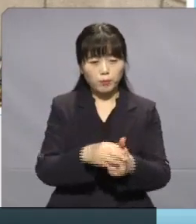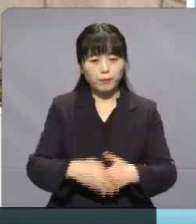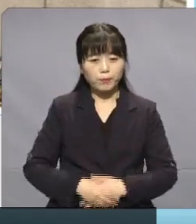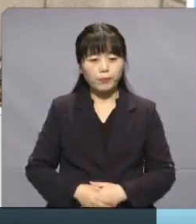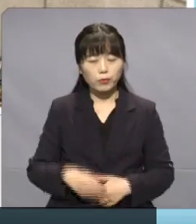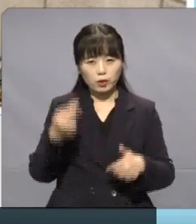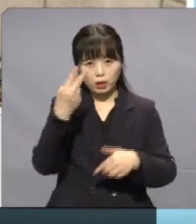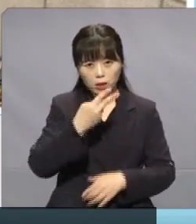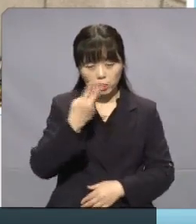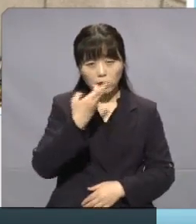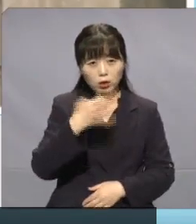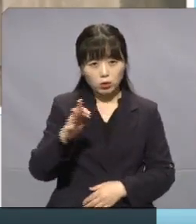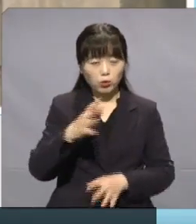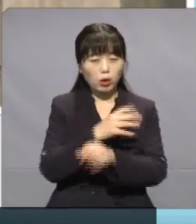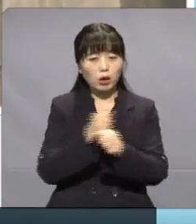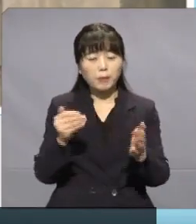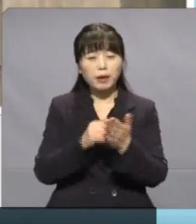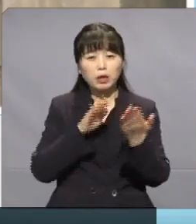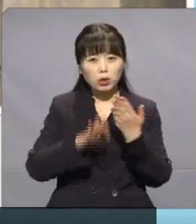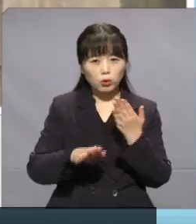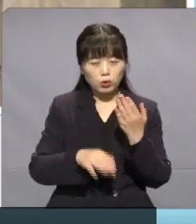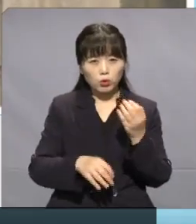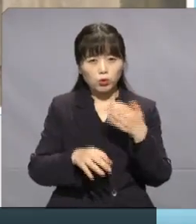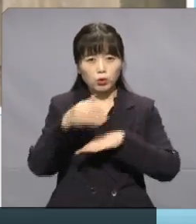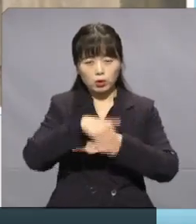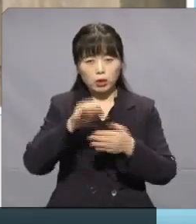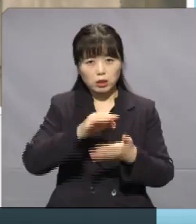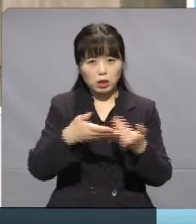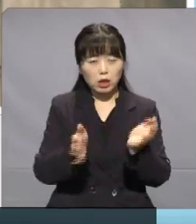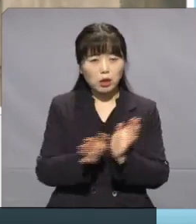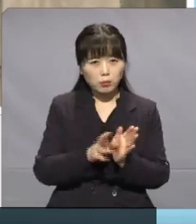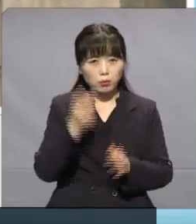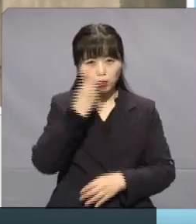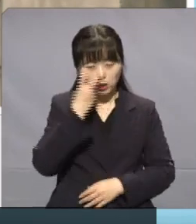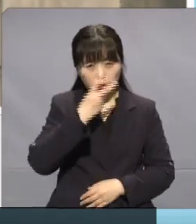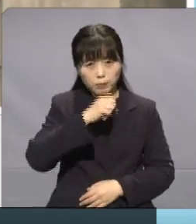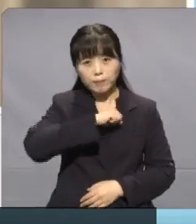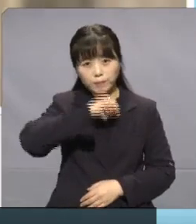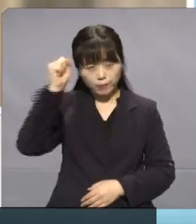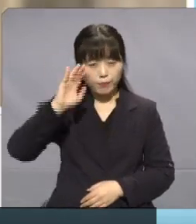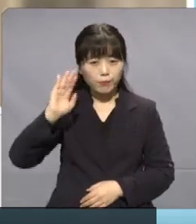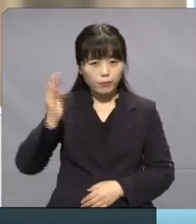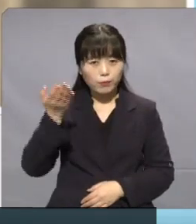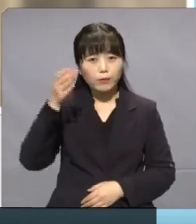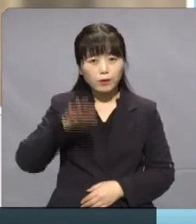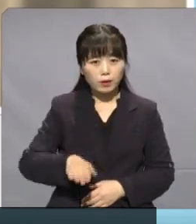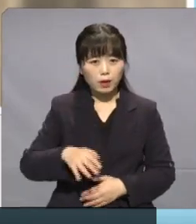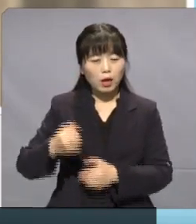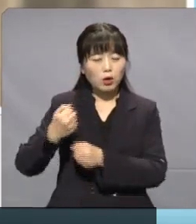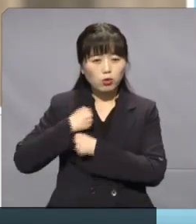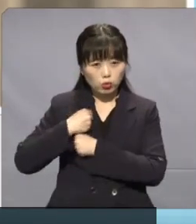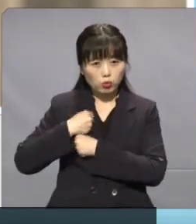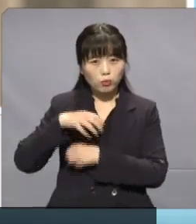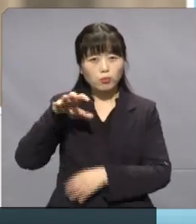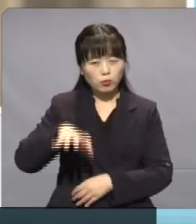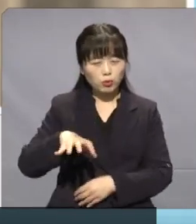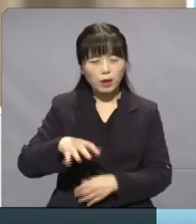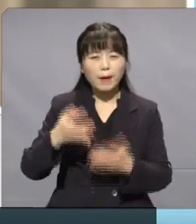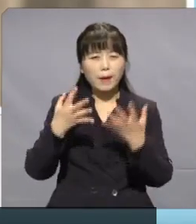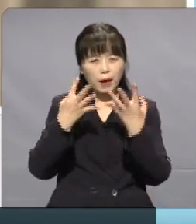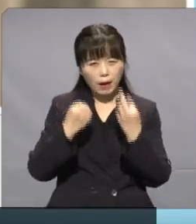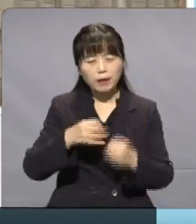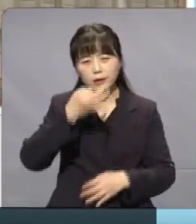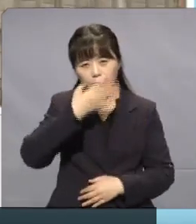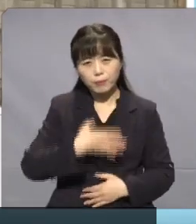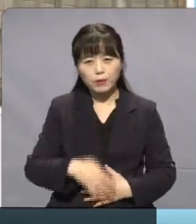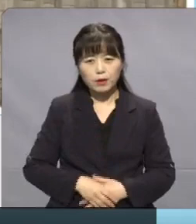것처럼 2019년도에 협약 이후에 기재부의 국유재산 심의를 이제 통과됐는데 예. 그동안 군부대도 또 나름대로 힘들었어요.